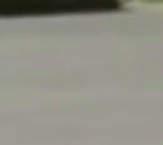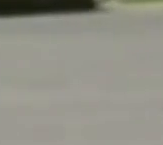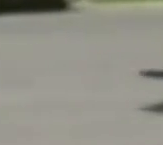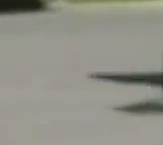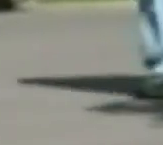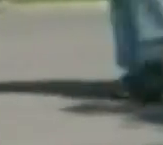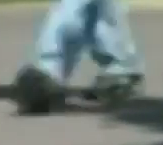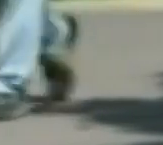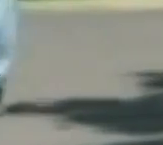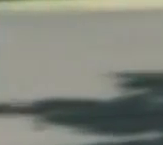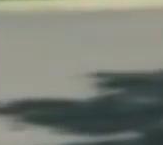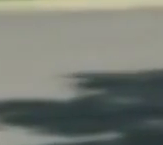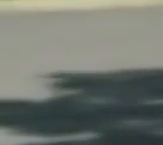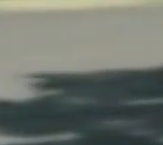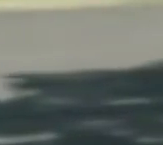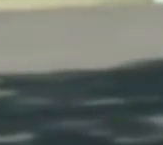לי